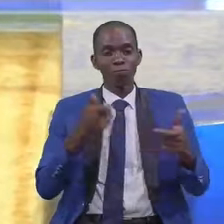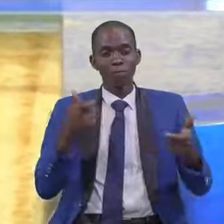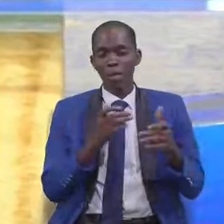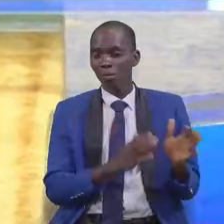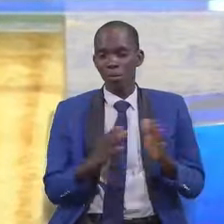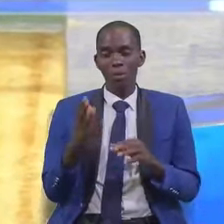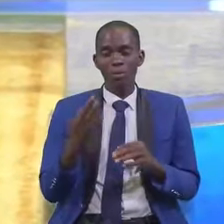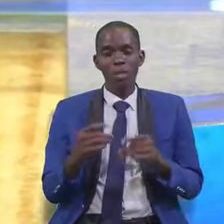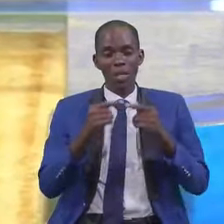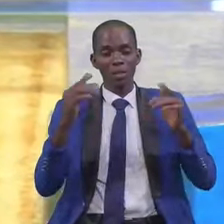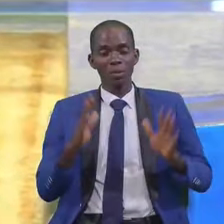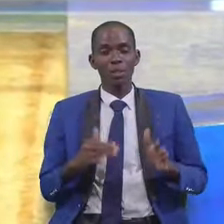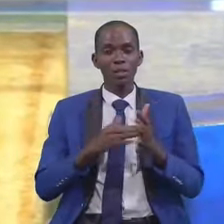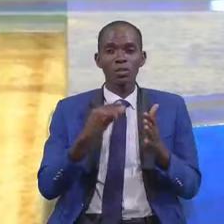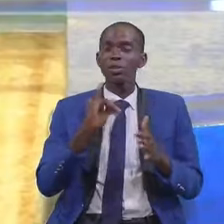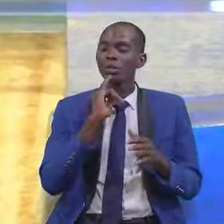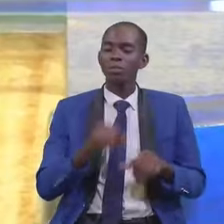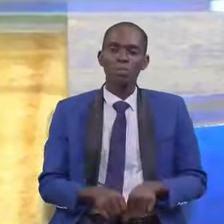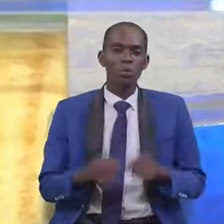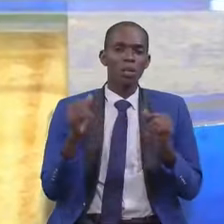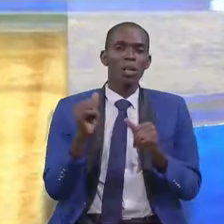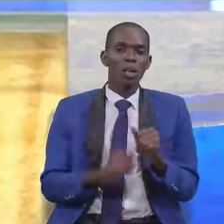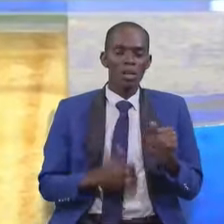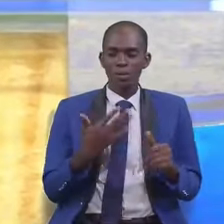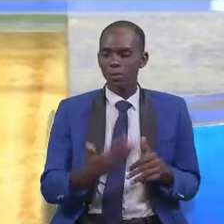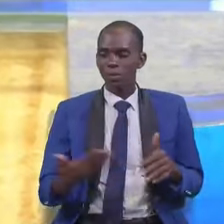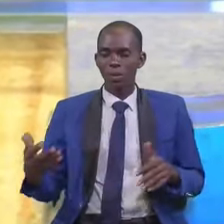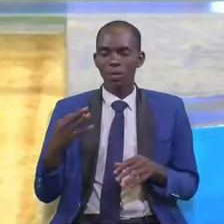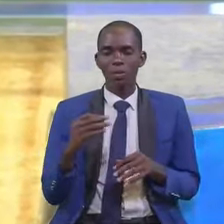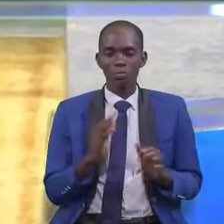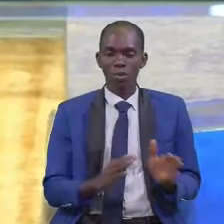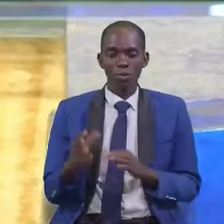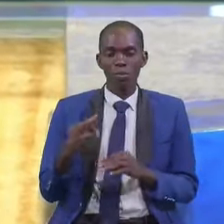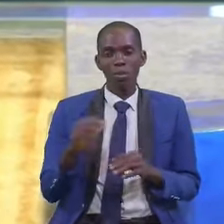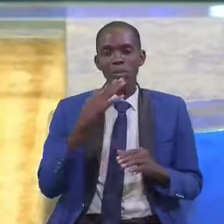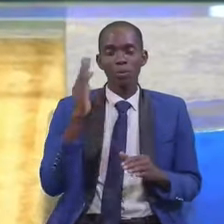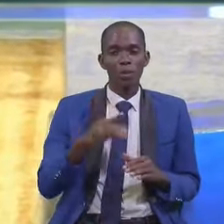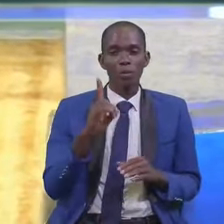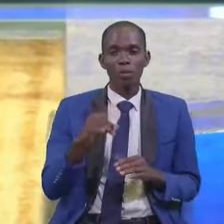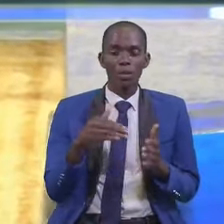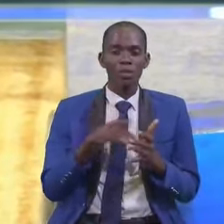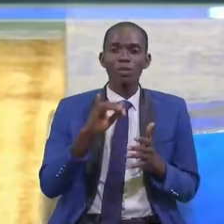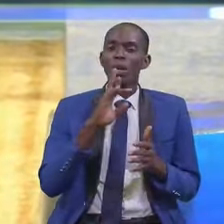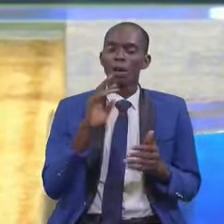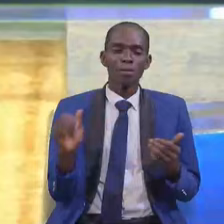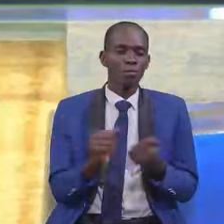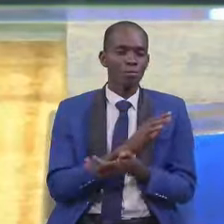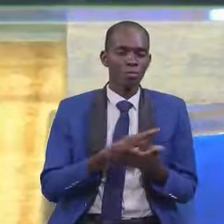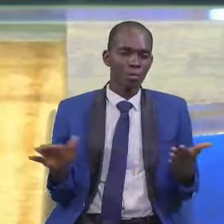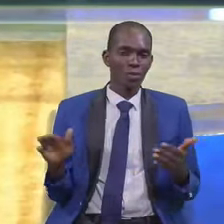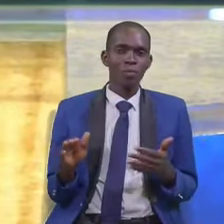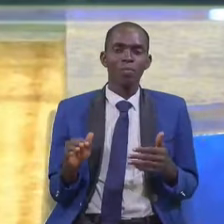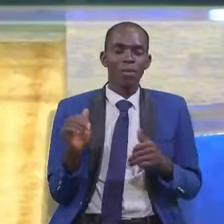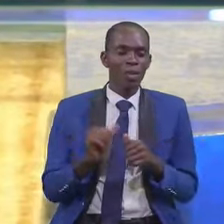Toutes les armes de l'ennemi sont brisées, détruites. Toutes les chaînes, tous les fers qui vous ont